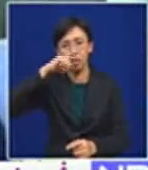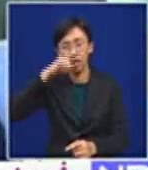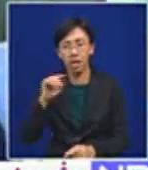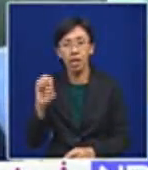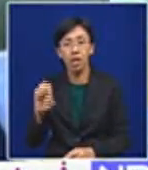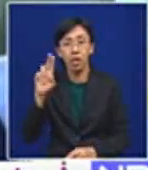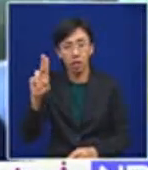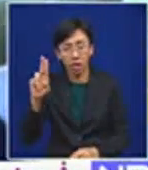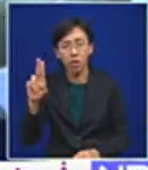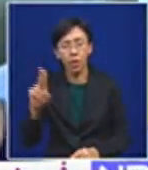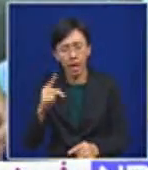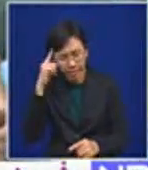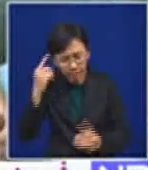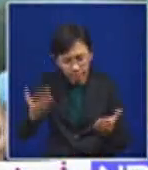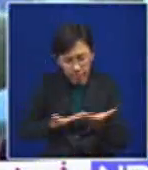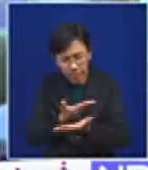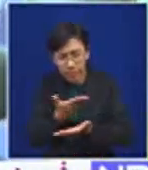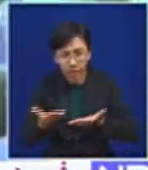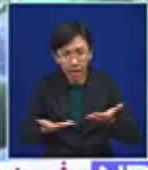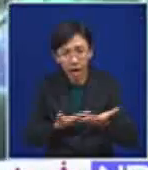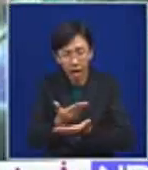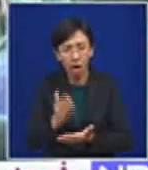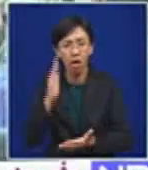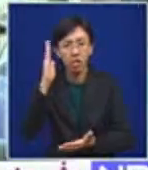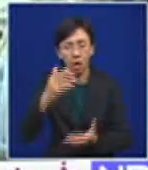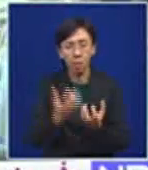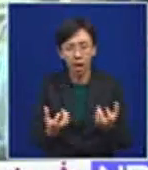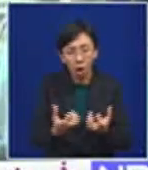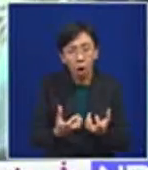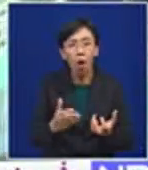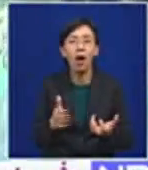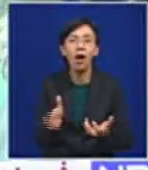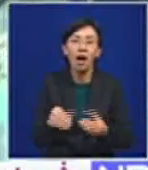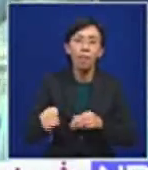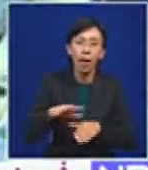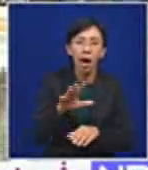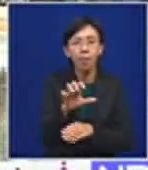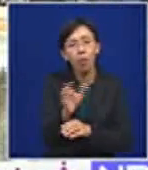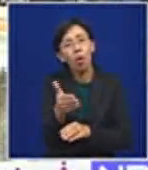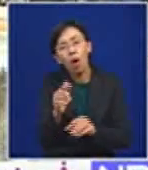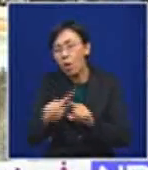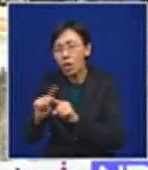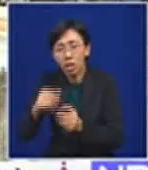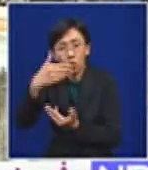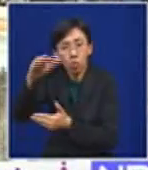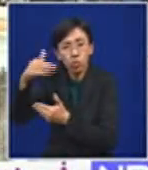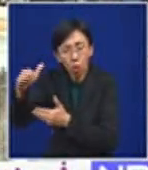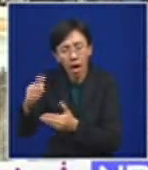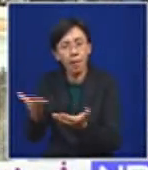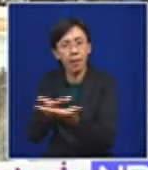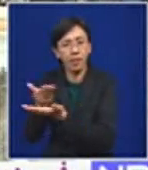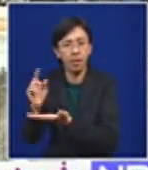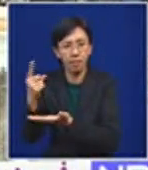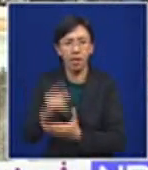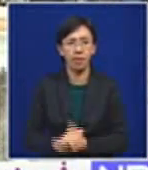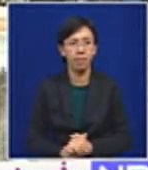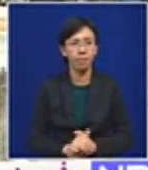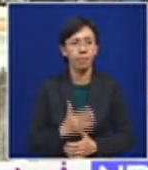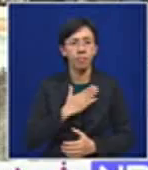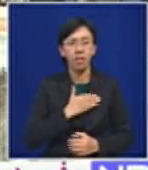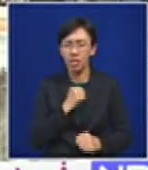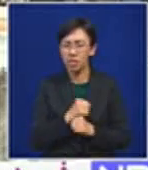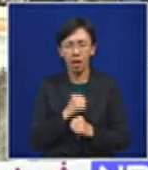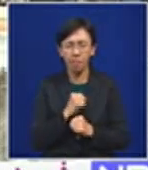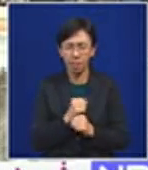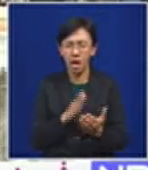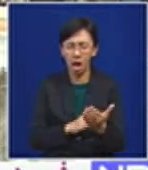EU จะนำไปพิจารณาสถานภาพการส่งออกประมงไทยด้วย ที่ผ่านมา 6-7 เดือนเนี่ยเราก็ร่วมมือทำมาโดยตลอดน